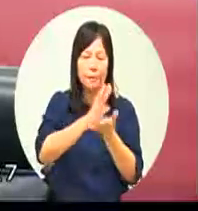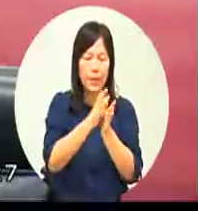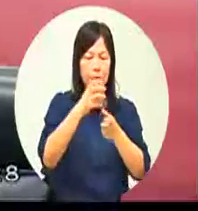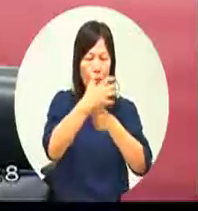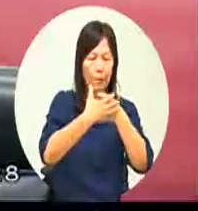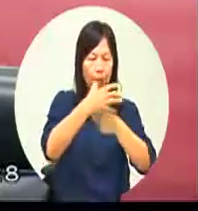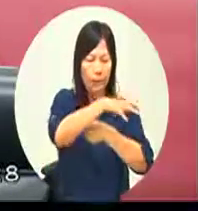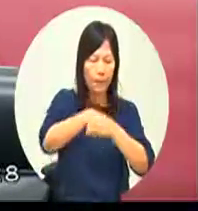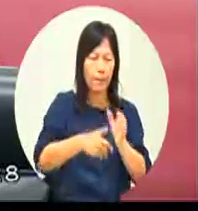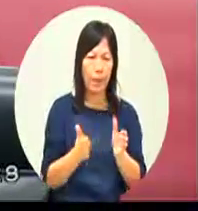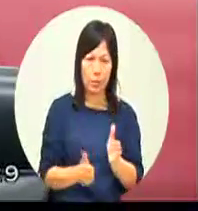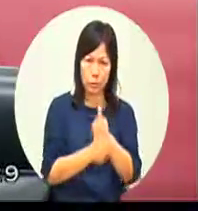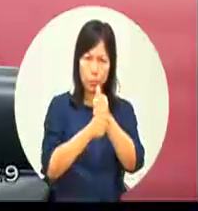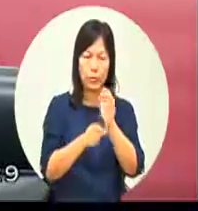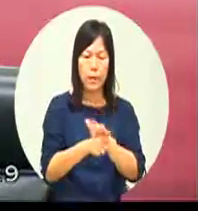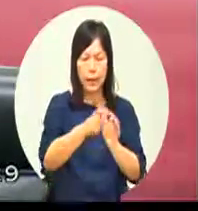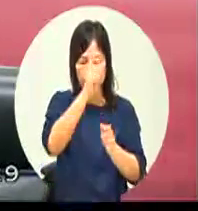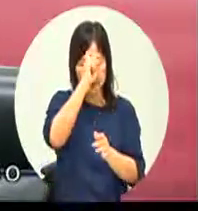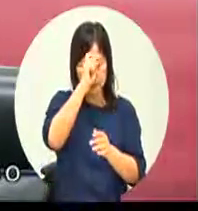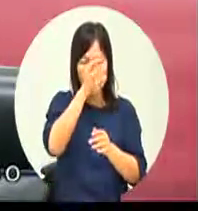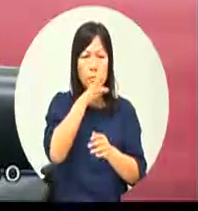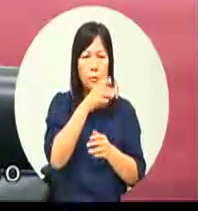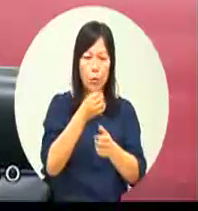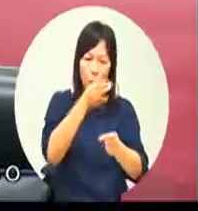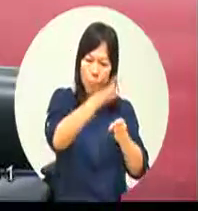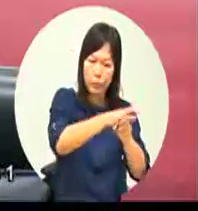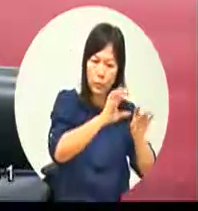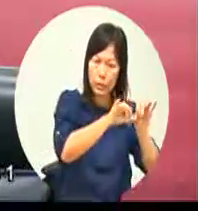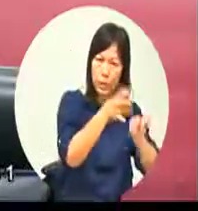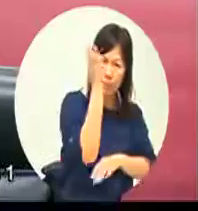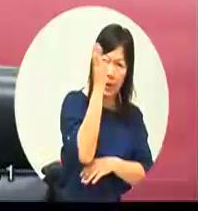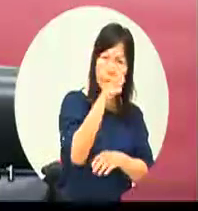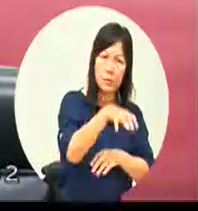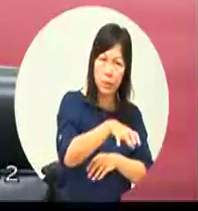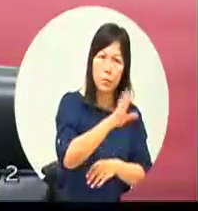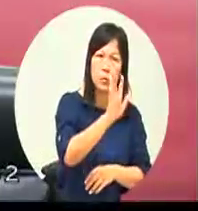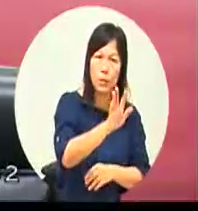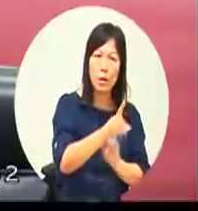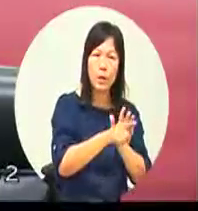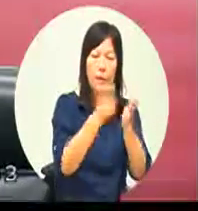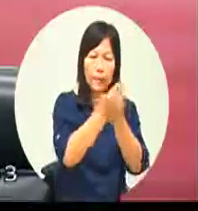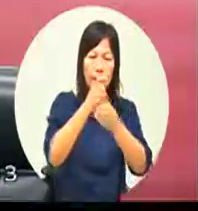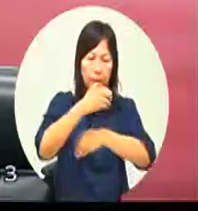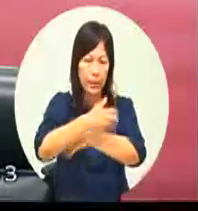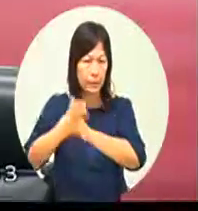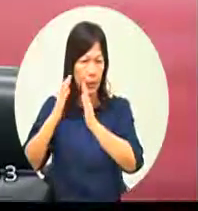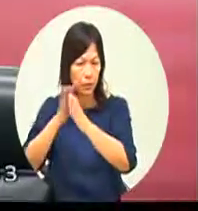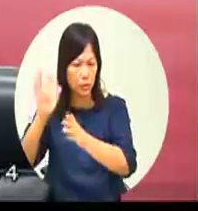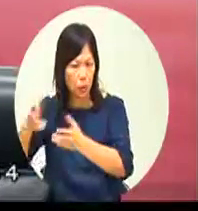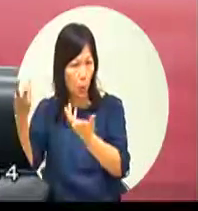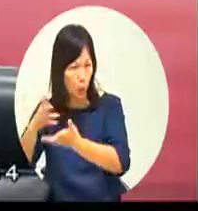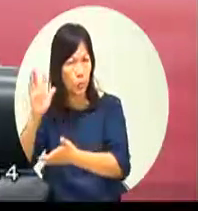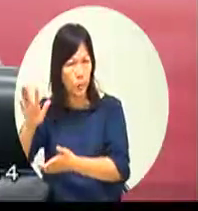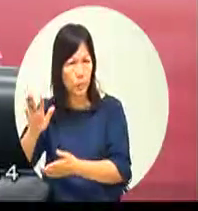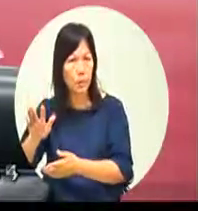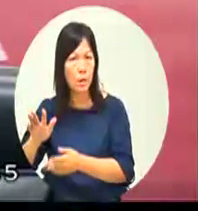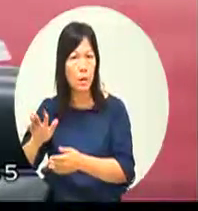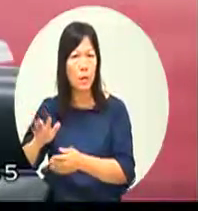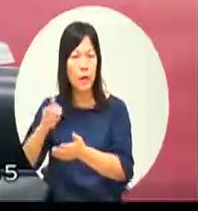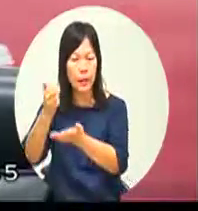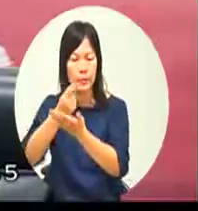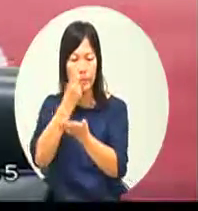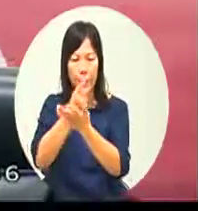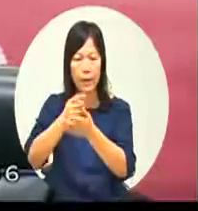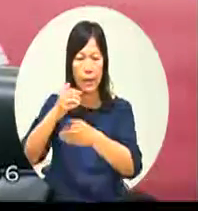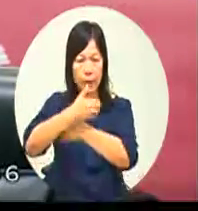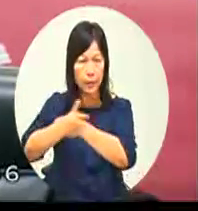望要求，今天我补助你地方政府，当各个县市城市它出现问题的时候，他会请各县